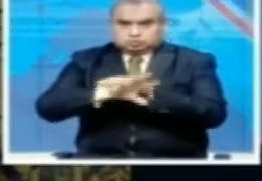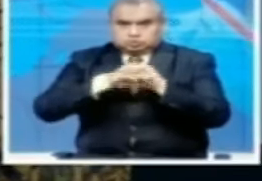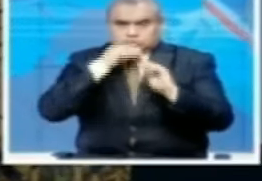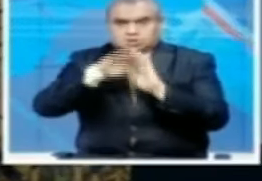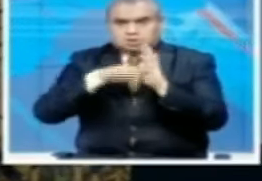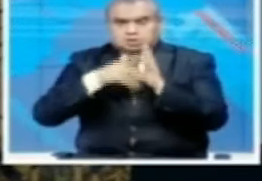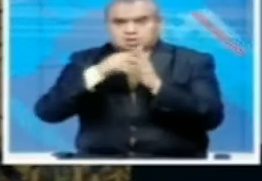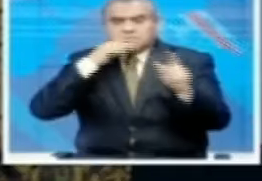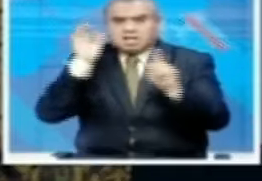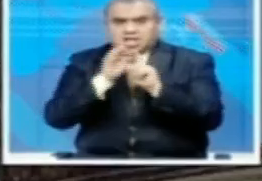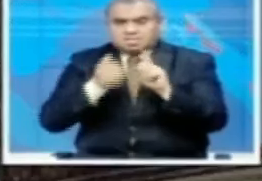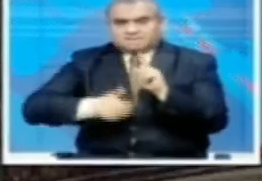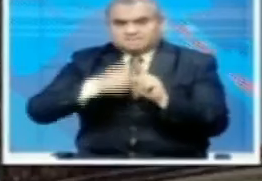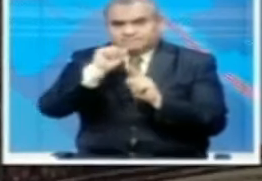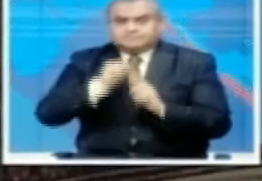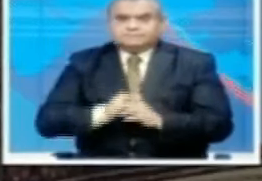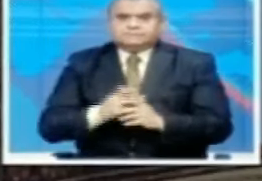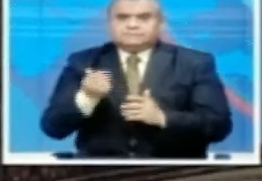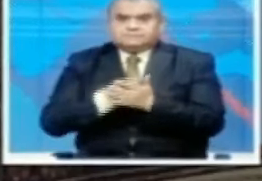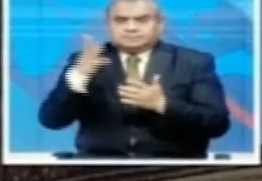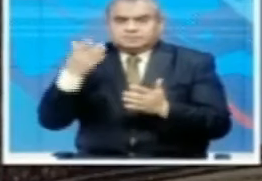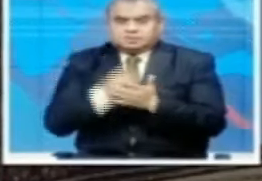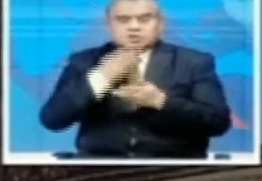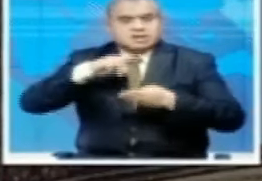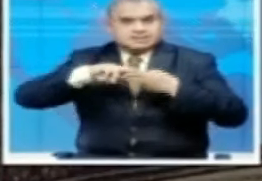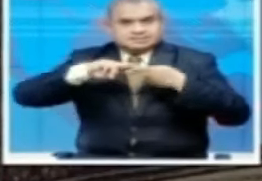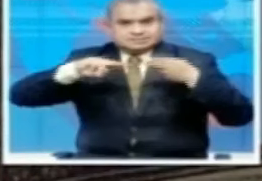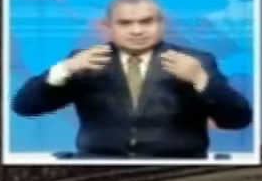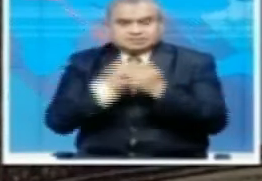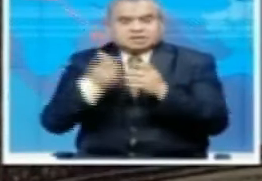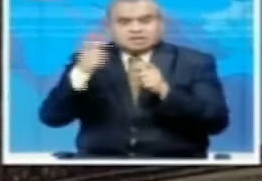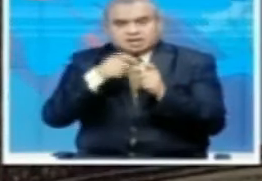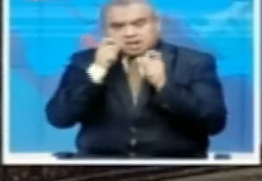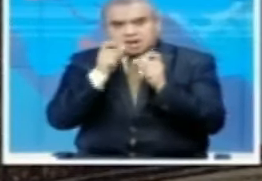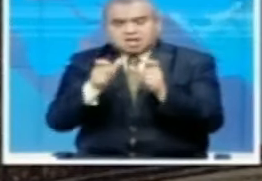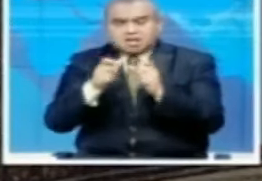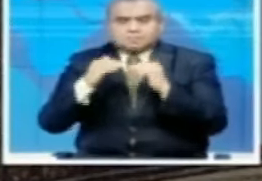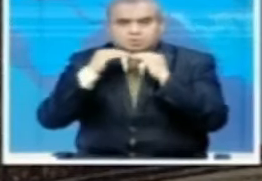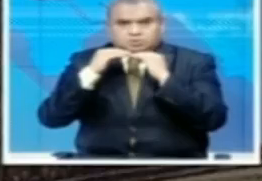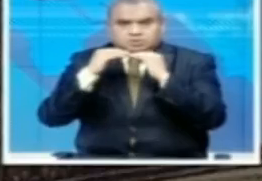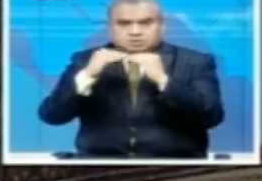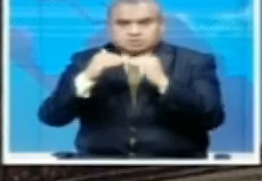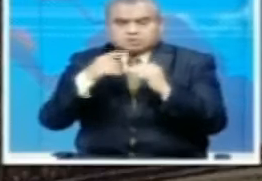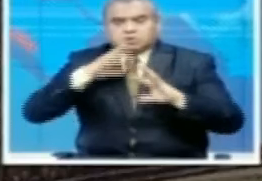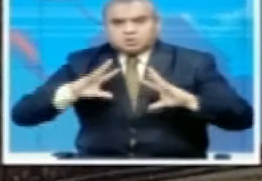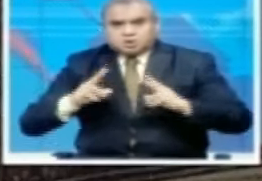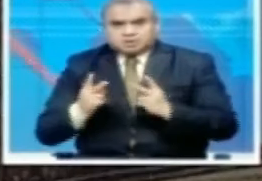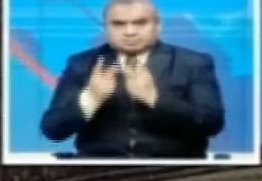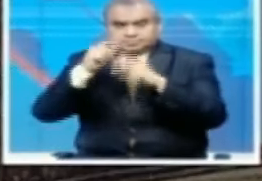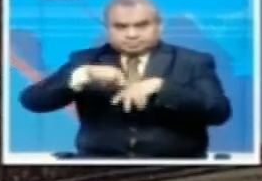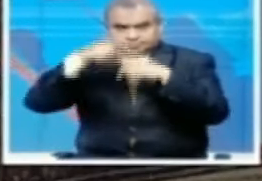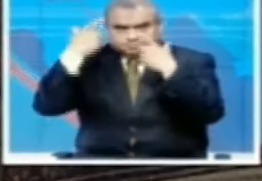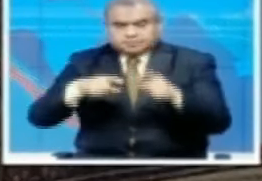بهدف أسمى، وهو إرساء السلام والأمن والاستقرار والتنمية في